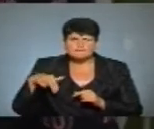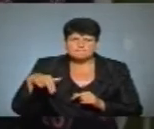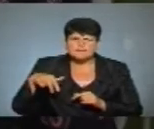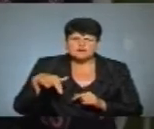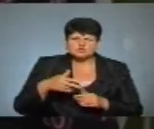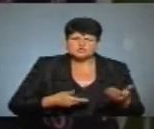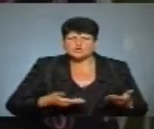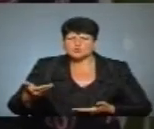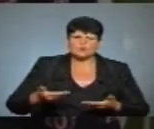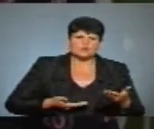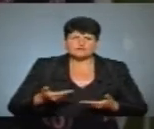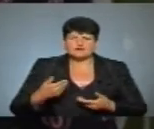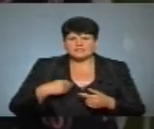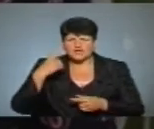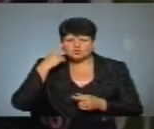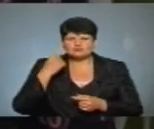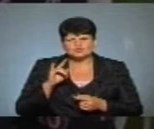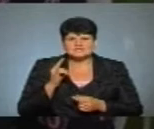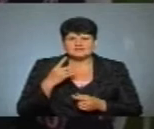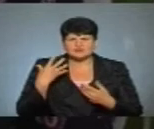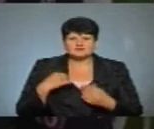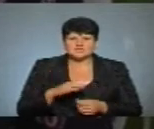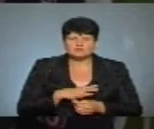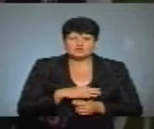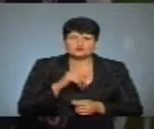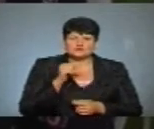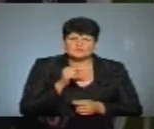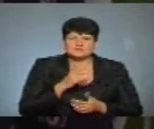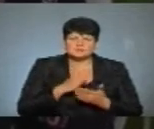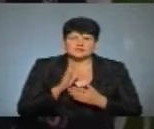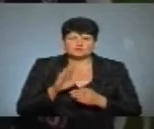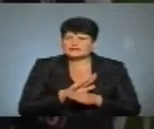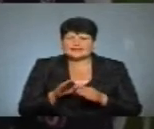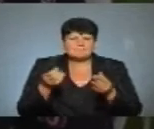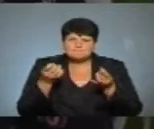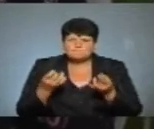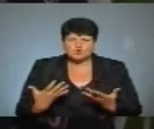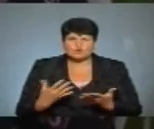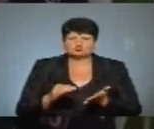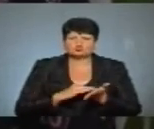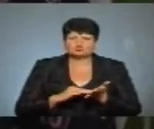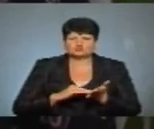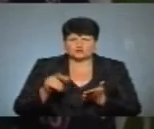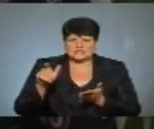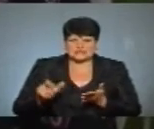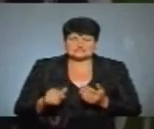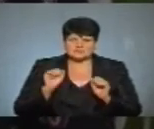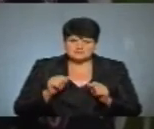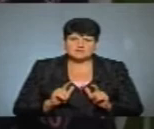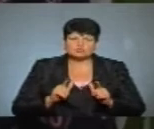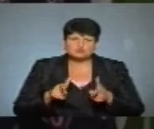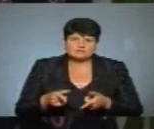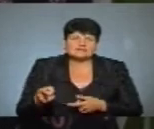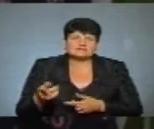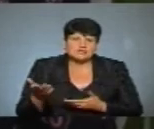марширували. Я думаю, що в нього вже з дитинства було, що він має бути не просто, от він журналіст, він міг поступити в